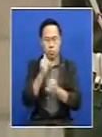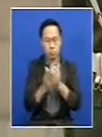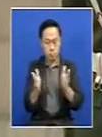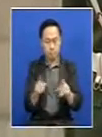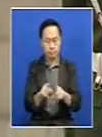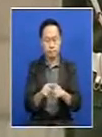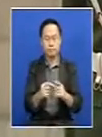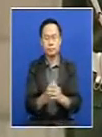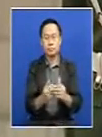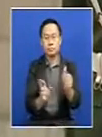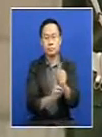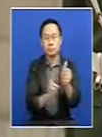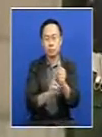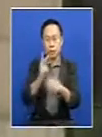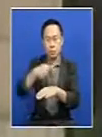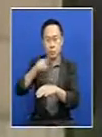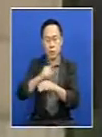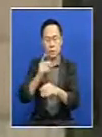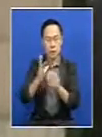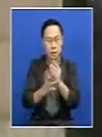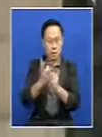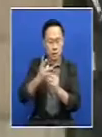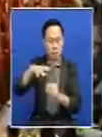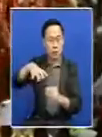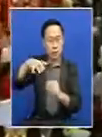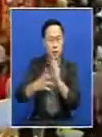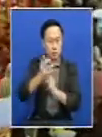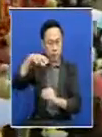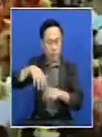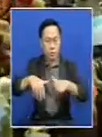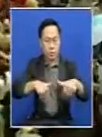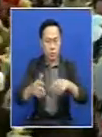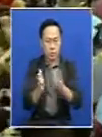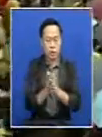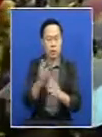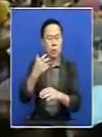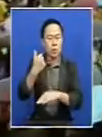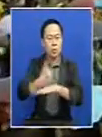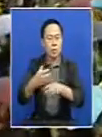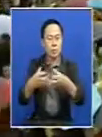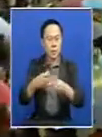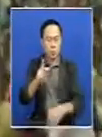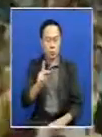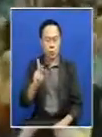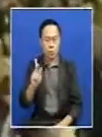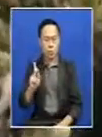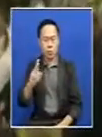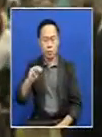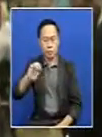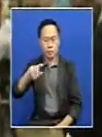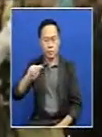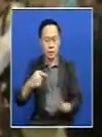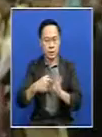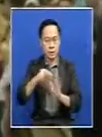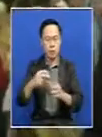ยค่ะรวมถึงรองประธานสภาที่ปรึกษาทางการเมืองคุณหวังเจียรุ่ยและอดีตประธานพรรคก๊กมินตั๋งคุณฉันชุ่นป่อด้ว